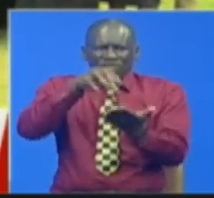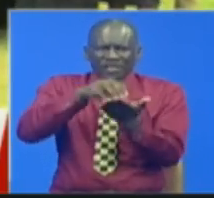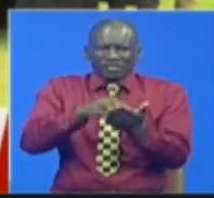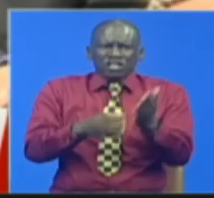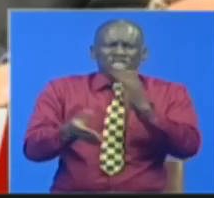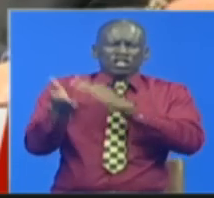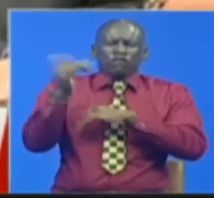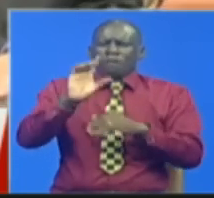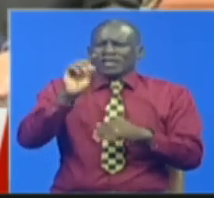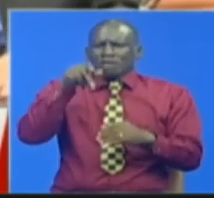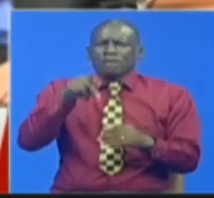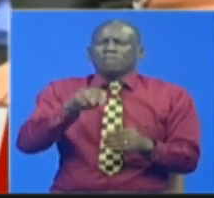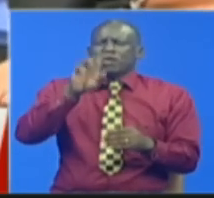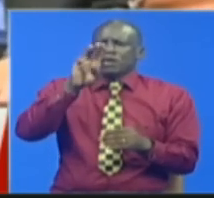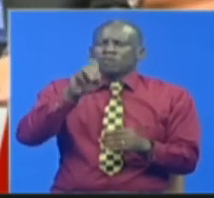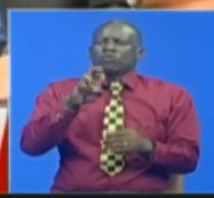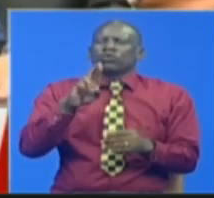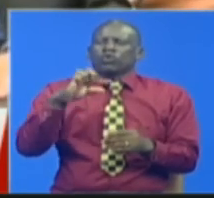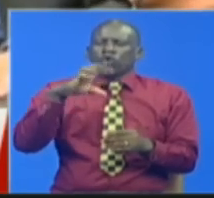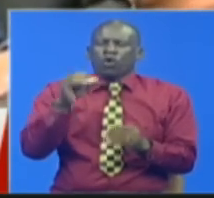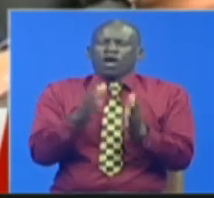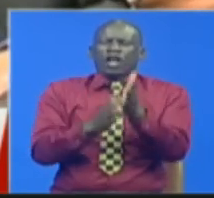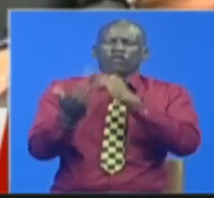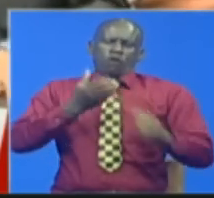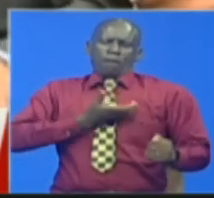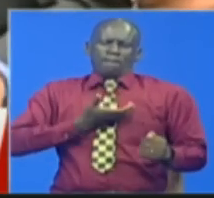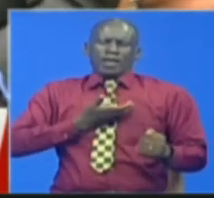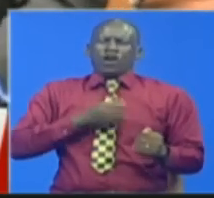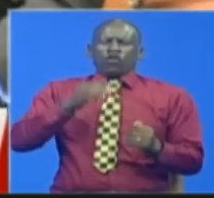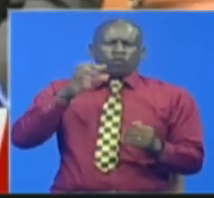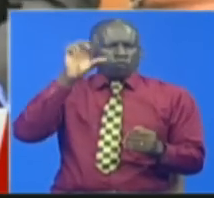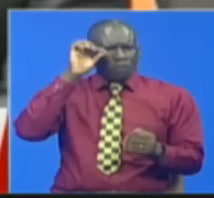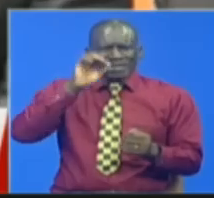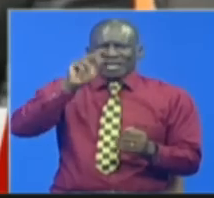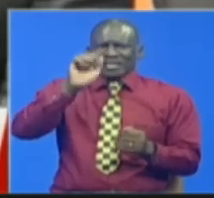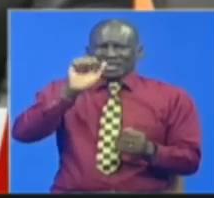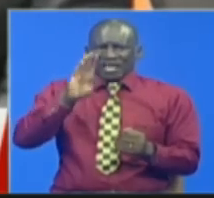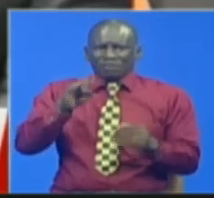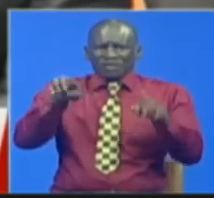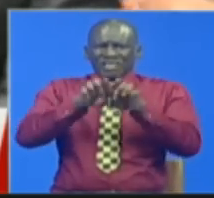wa mashtaka ya umma Philip Murgo na aliyekuwa meya wa Mombasa Taib Ali Taib pia